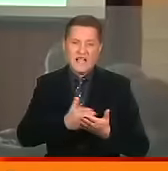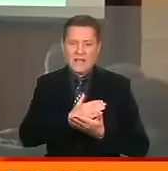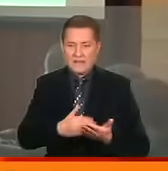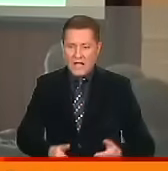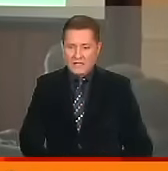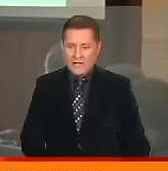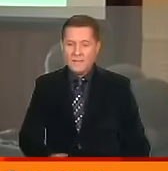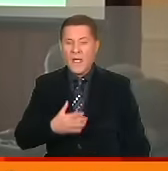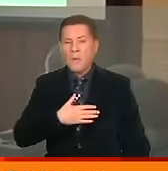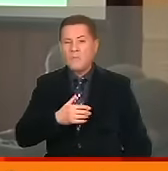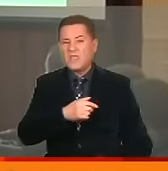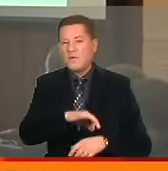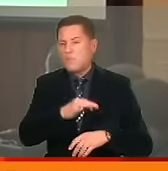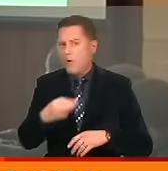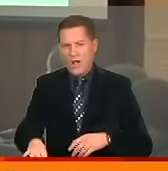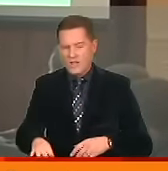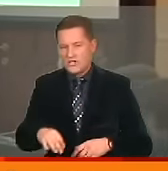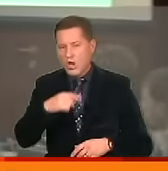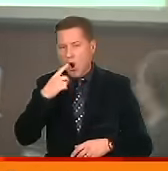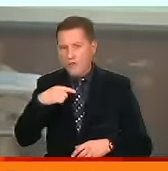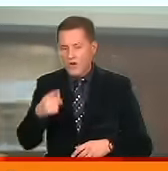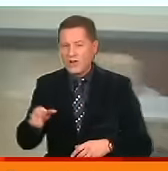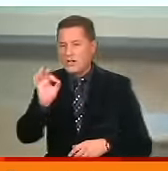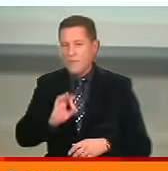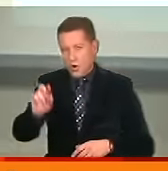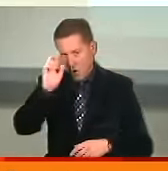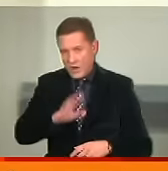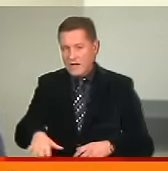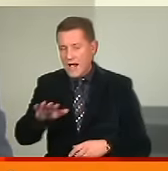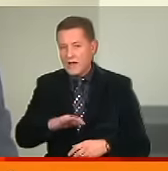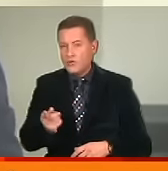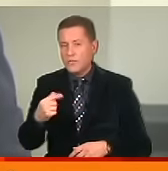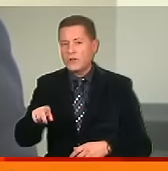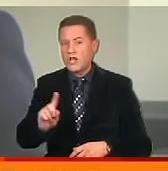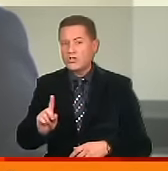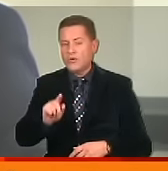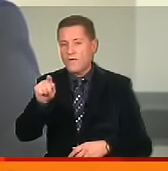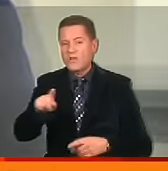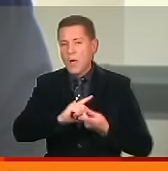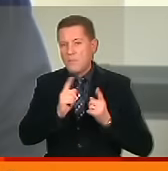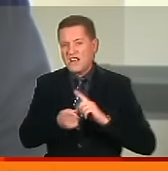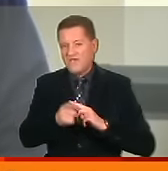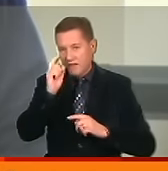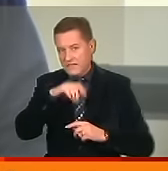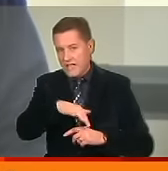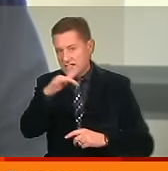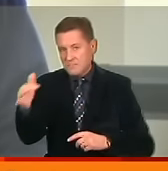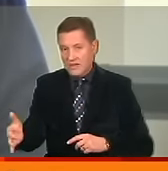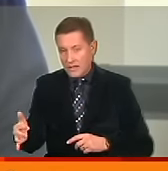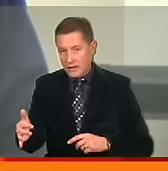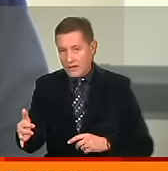Мені боляче говорити про країну і про те, що вона, на жаль, перетворилася на смітник. Ми взяли